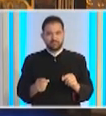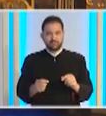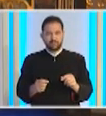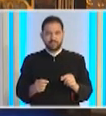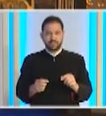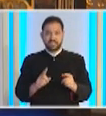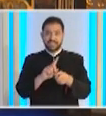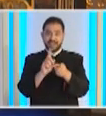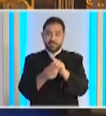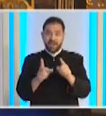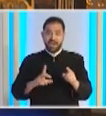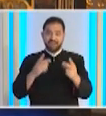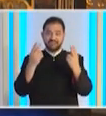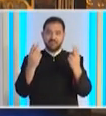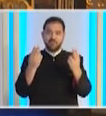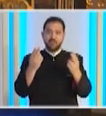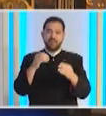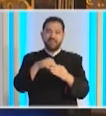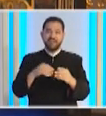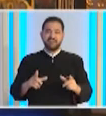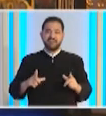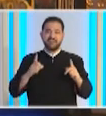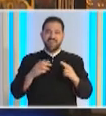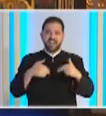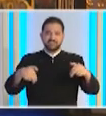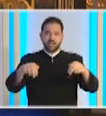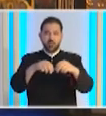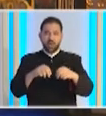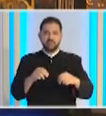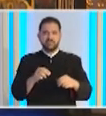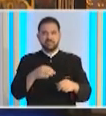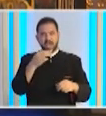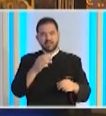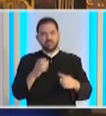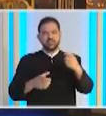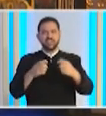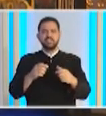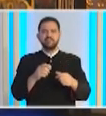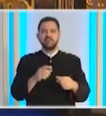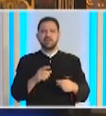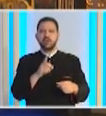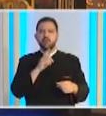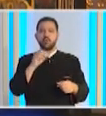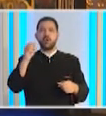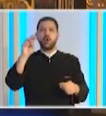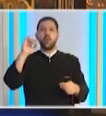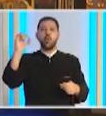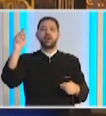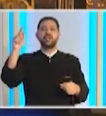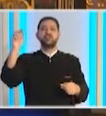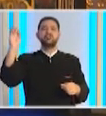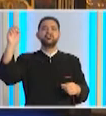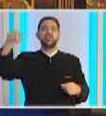baza procesului de înnoire sau de reînnoire spirituală. L-ați menționat pe Origen și mai cu seamă pe Sfântul Apostol